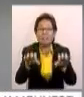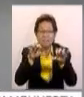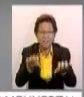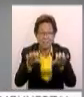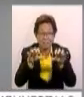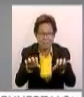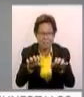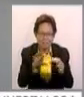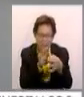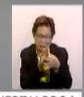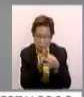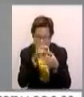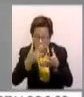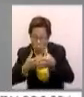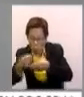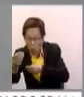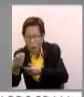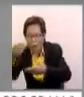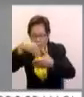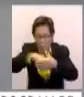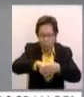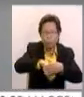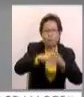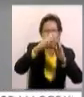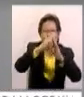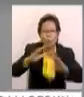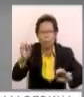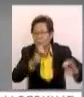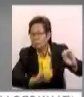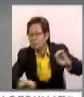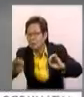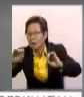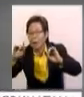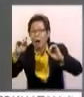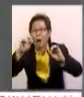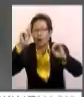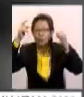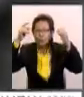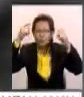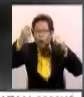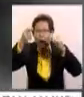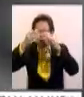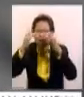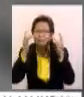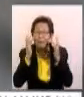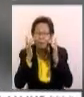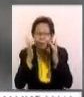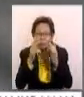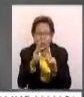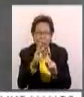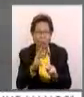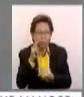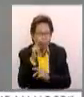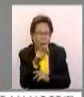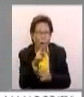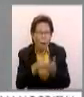licik bekerjasama untuk keluar dan masuk rumah tanpa diketahui pemiliknya. Kita lihat sahaja kelitah mereka.